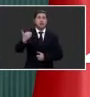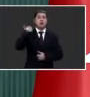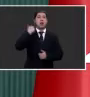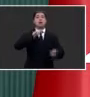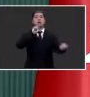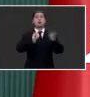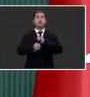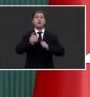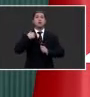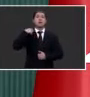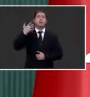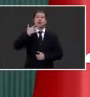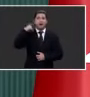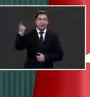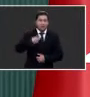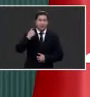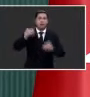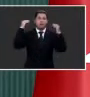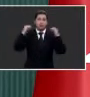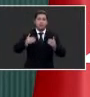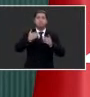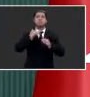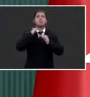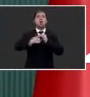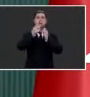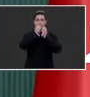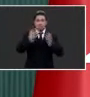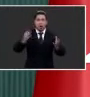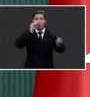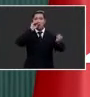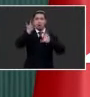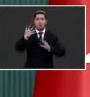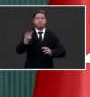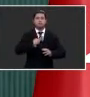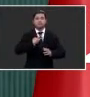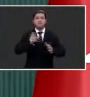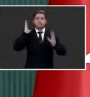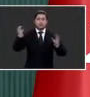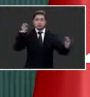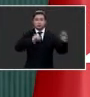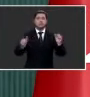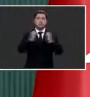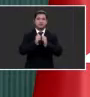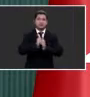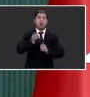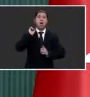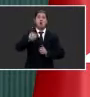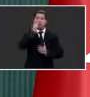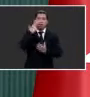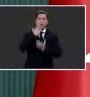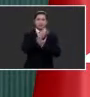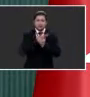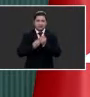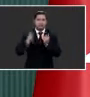enerji projelerini millet bahçelerinden orman varlığımızı artırmaya atık su arıtmadan